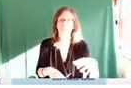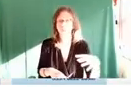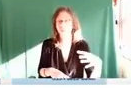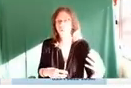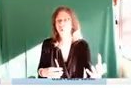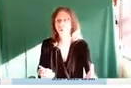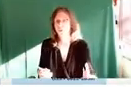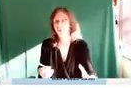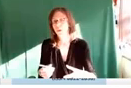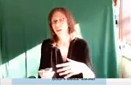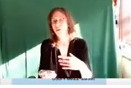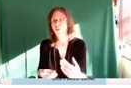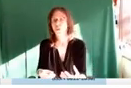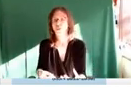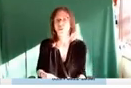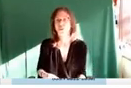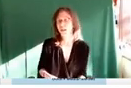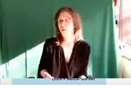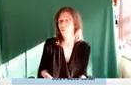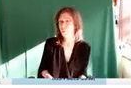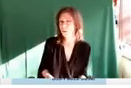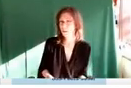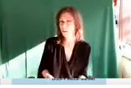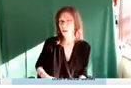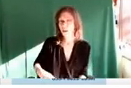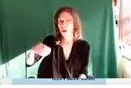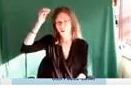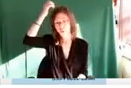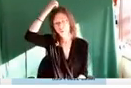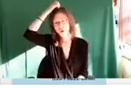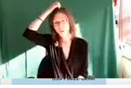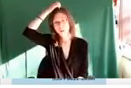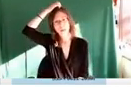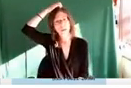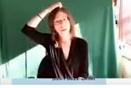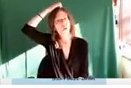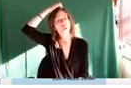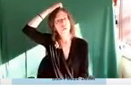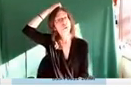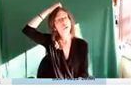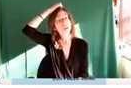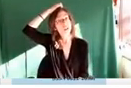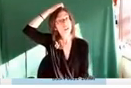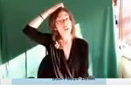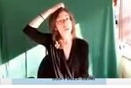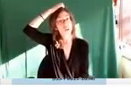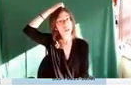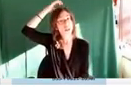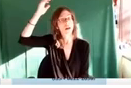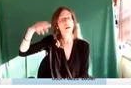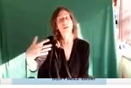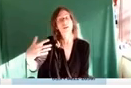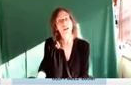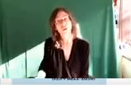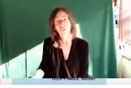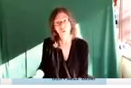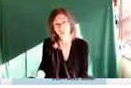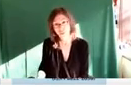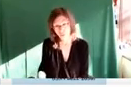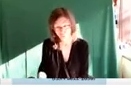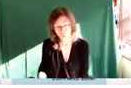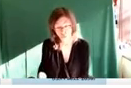est un peu une suite, mais qui est un peu plus pratico-pratique, où je vais présenter un outil qui peut être utile en matière